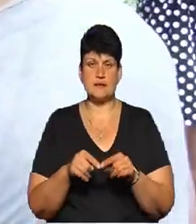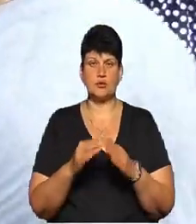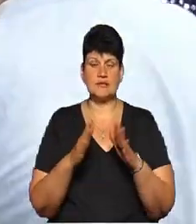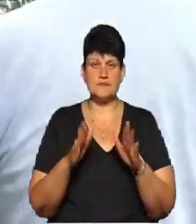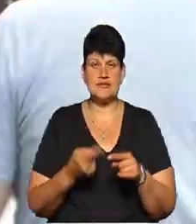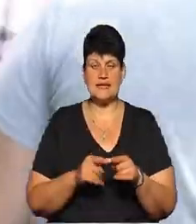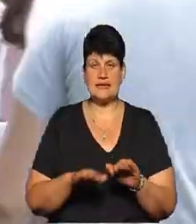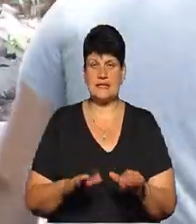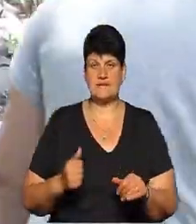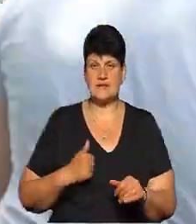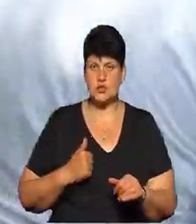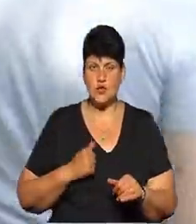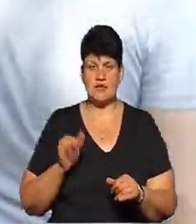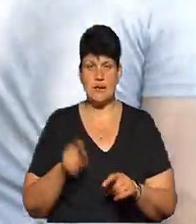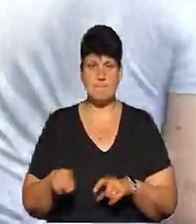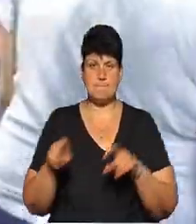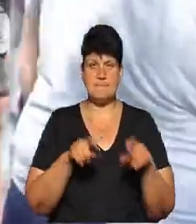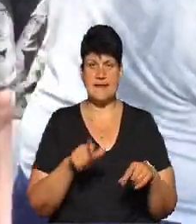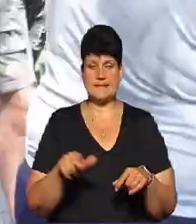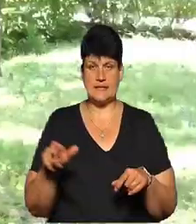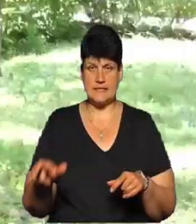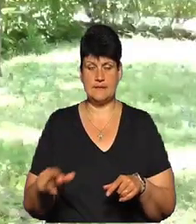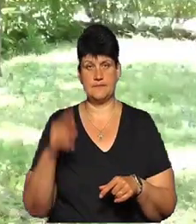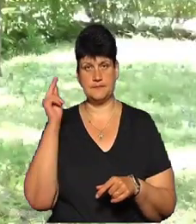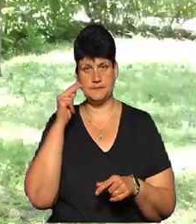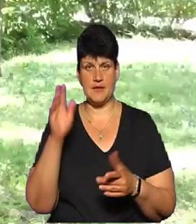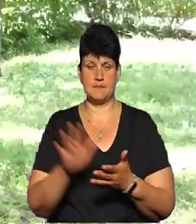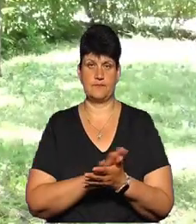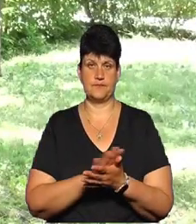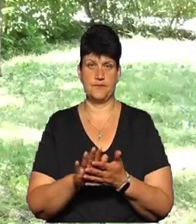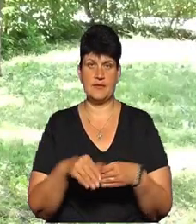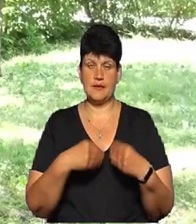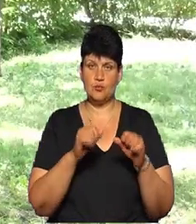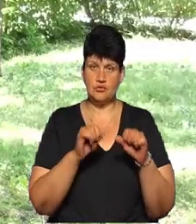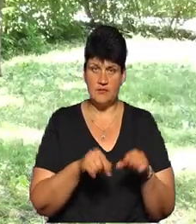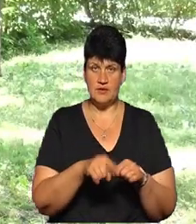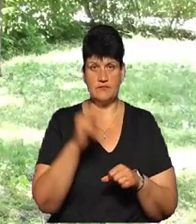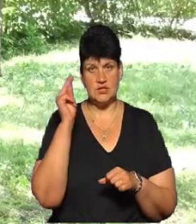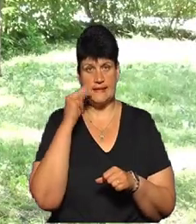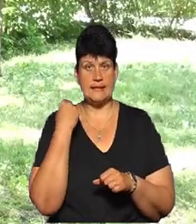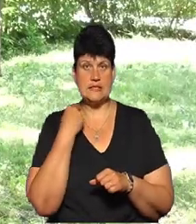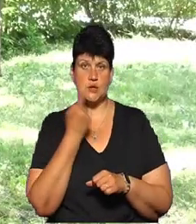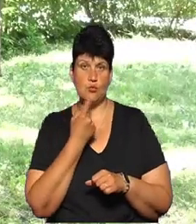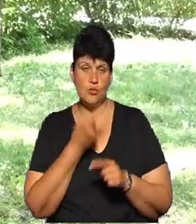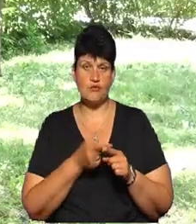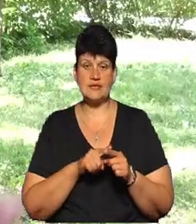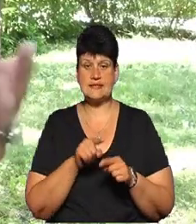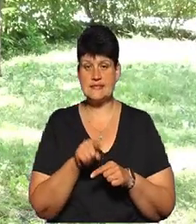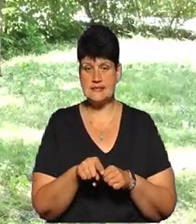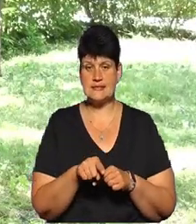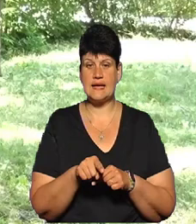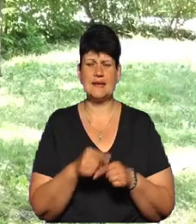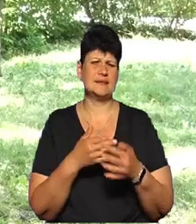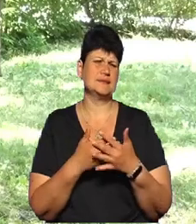військових, а також переселенців. Заняття безкоштовні. Даємо можливість їм вивчити англійську мову. Це досягається допомогою